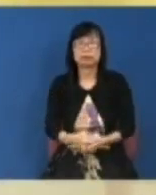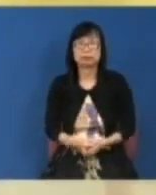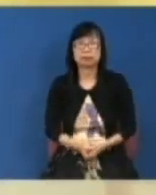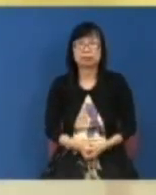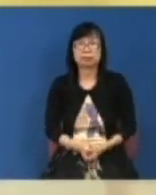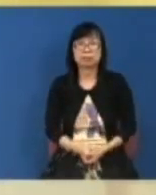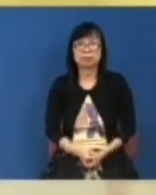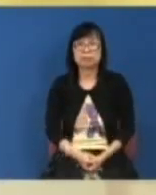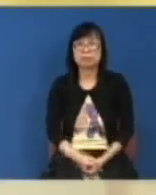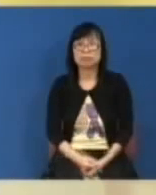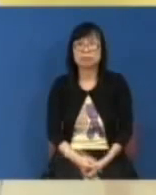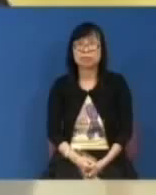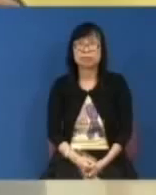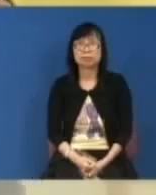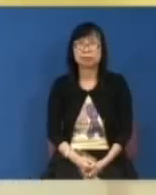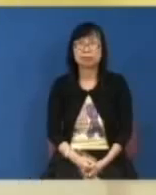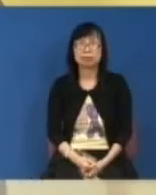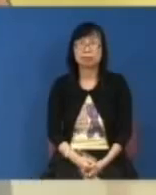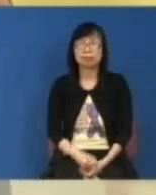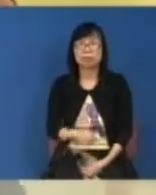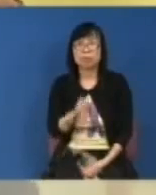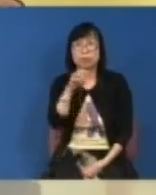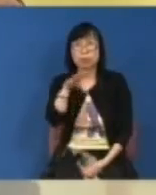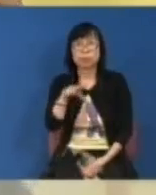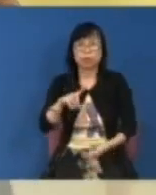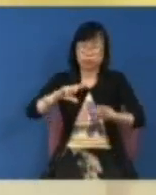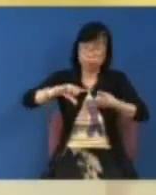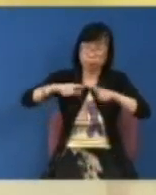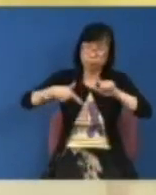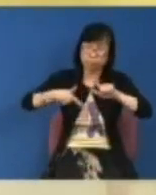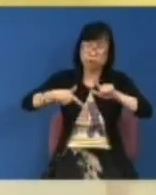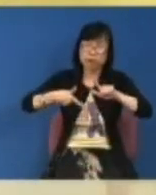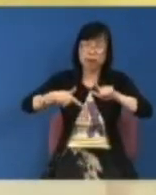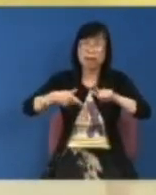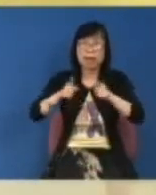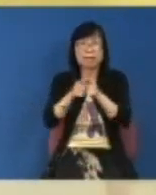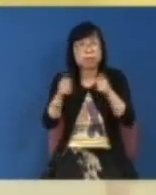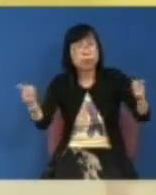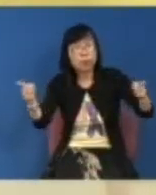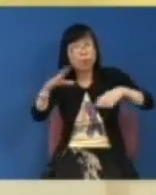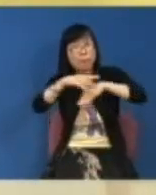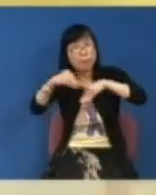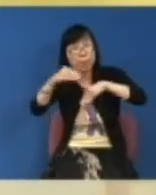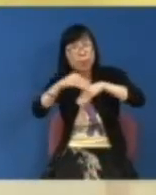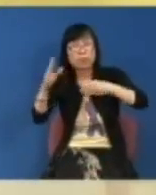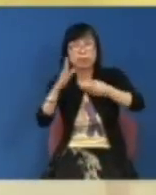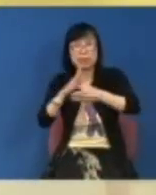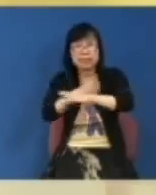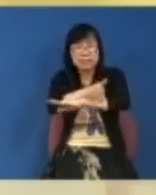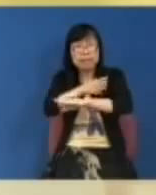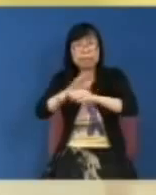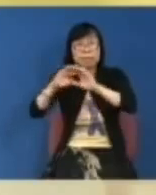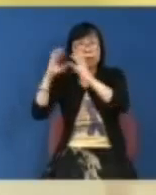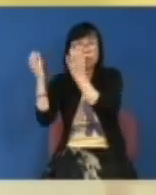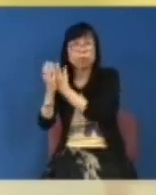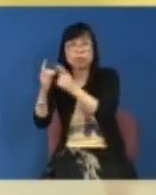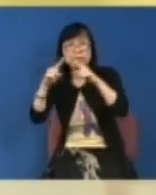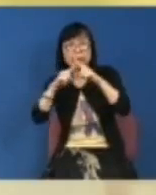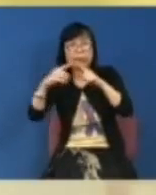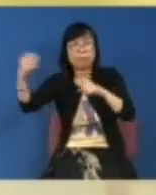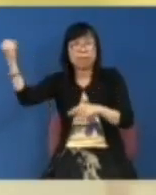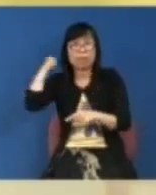我覺得即係其實將如果只要大家將個方法就係話，如果係長毛社民連人民力量班人搞亂